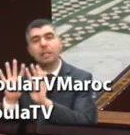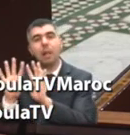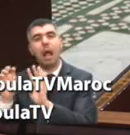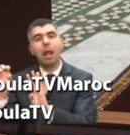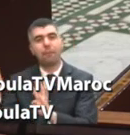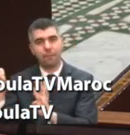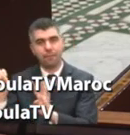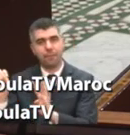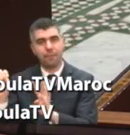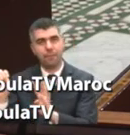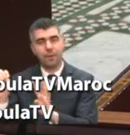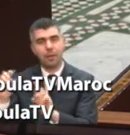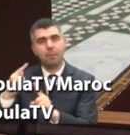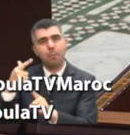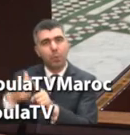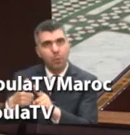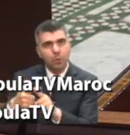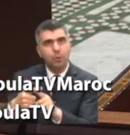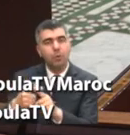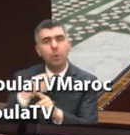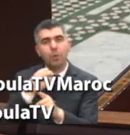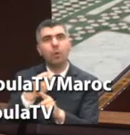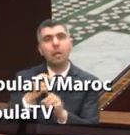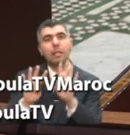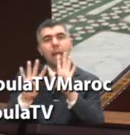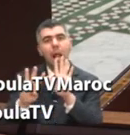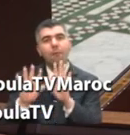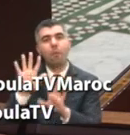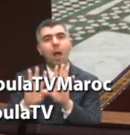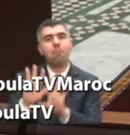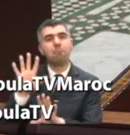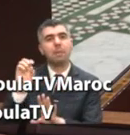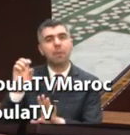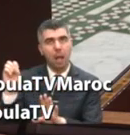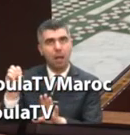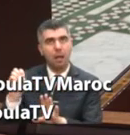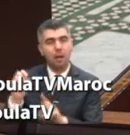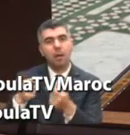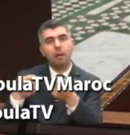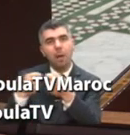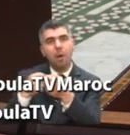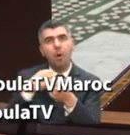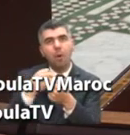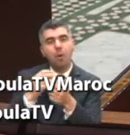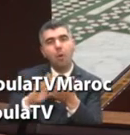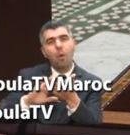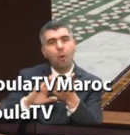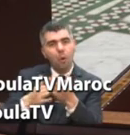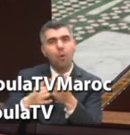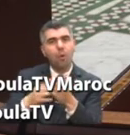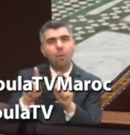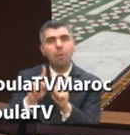تقريبا لازدنا عليهم 2017 هي 9500 في نصف ولاية، وضفنا أكثر ما وضفت الحكومة السابقة في ولاية